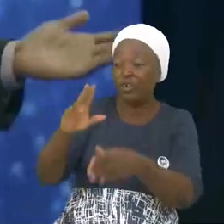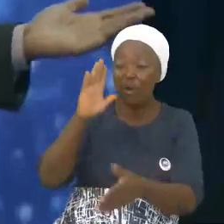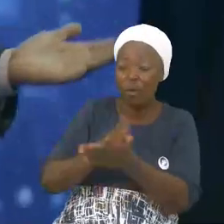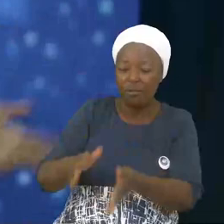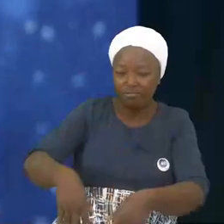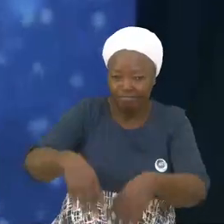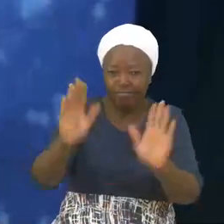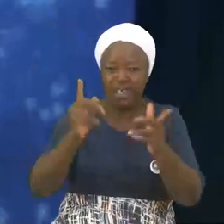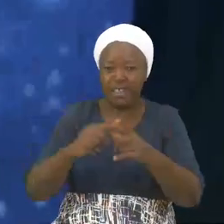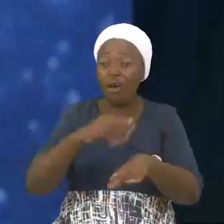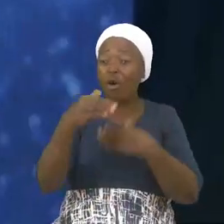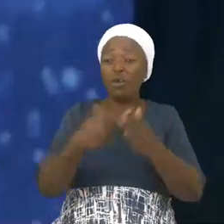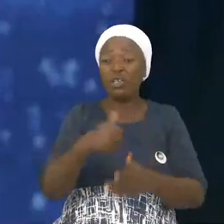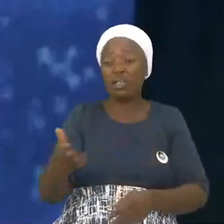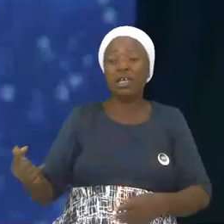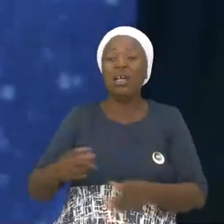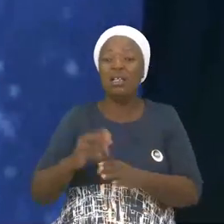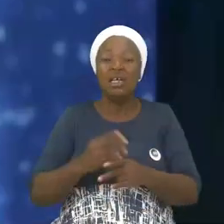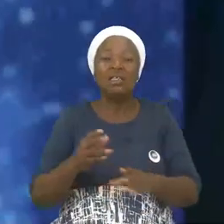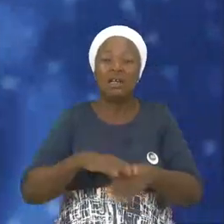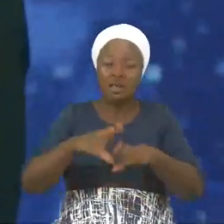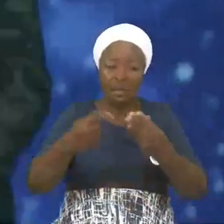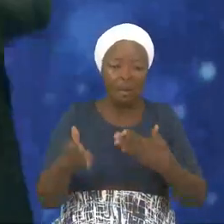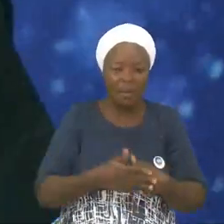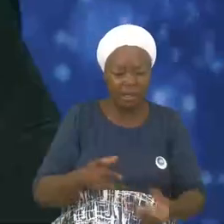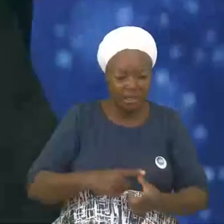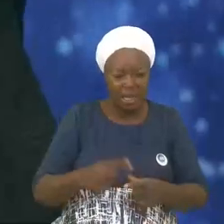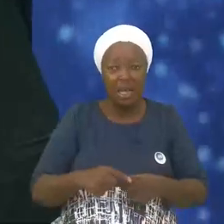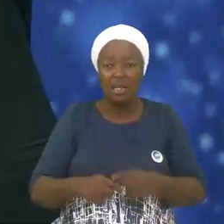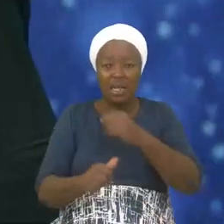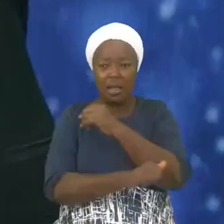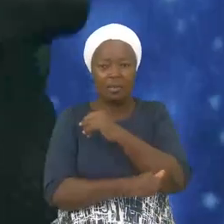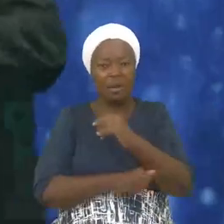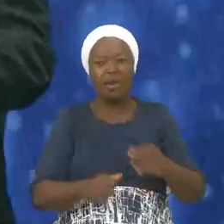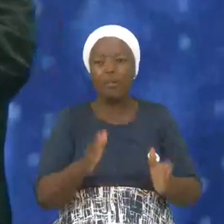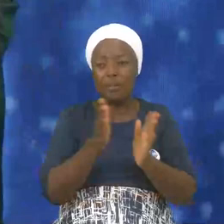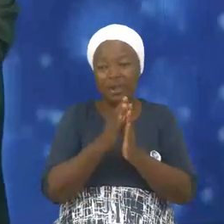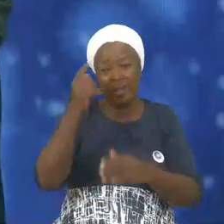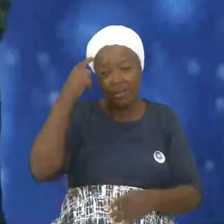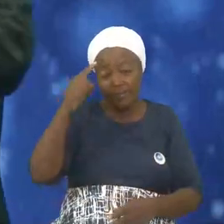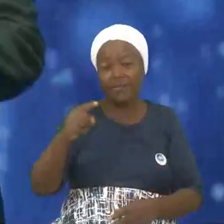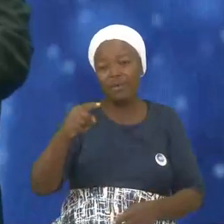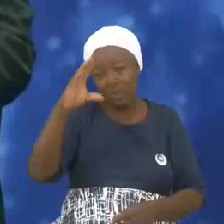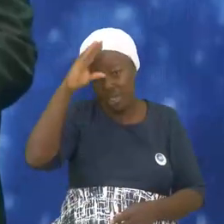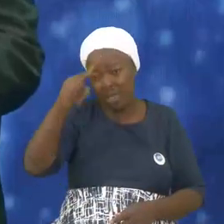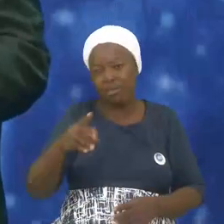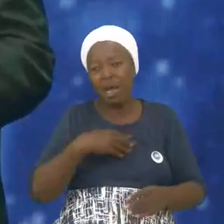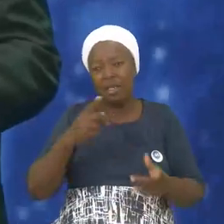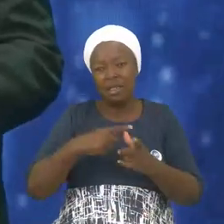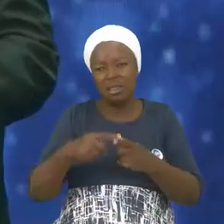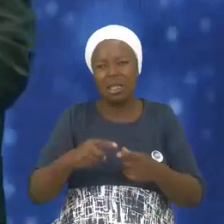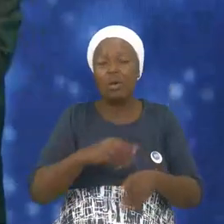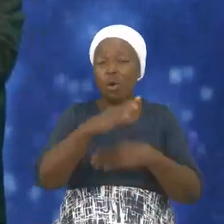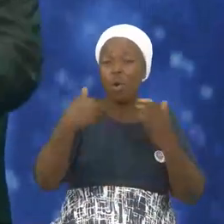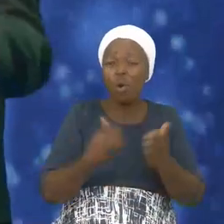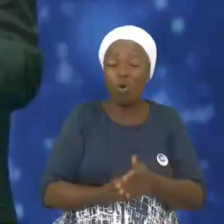femme. Alors reprends ta femme et prends toute autre chose dont que tu as besoin. Prends tout. Et Abraham a prié pour